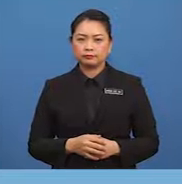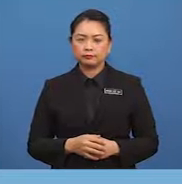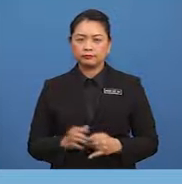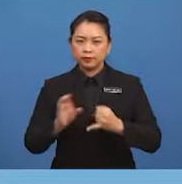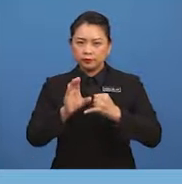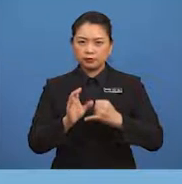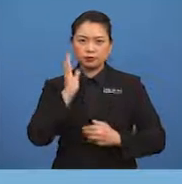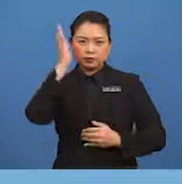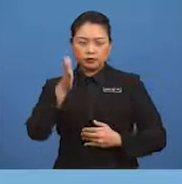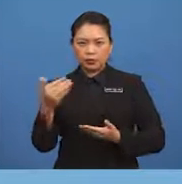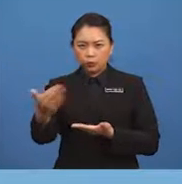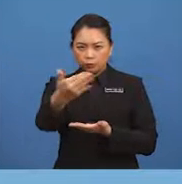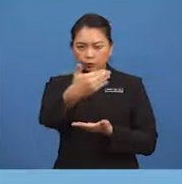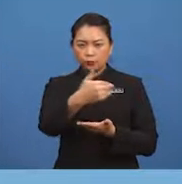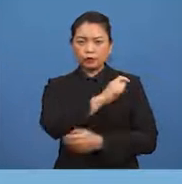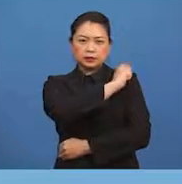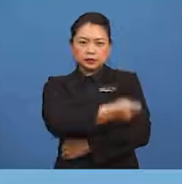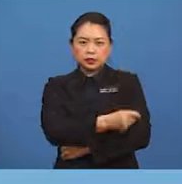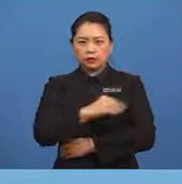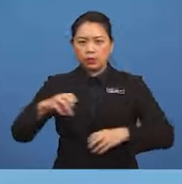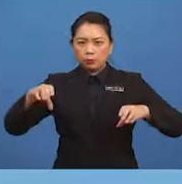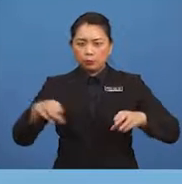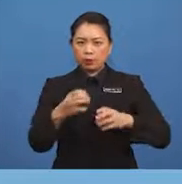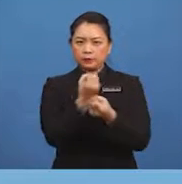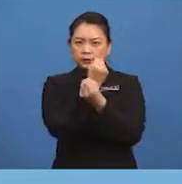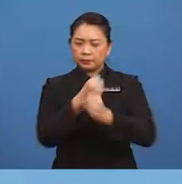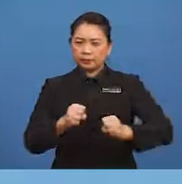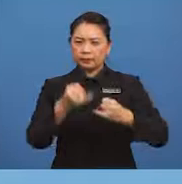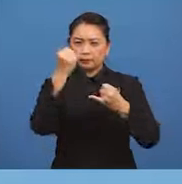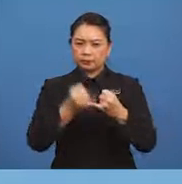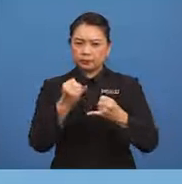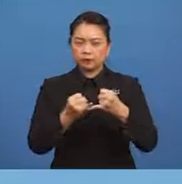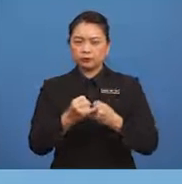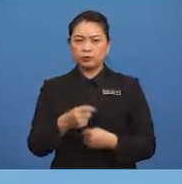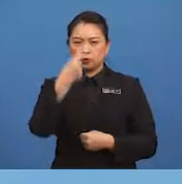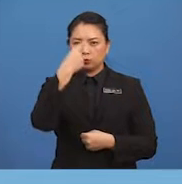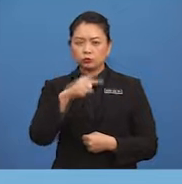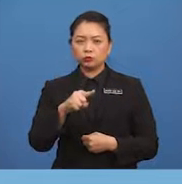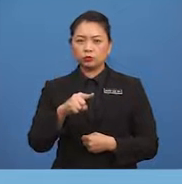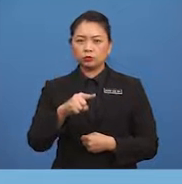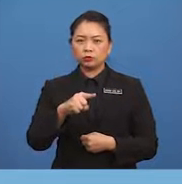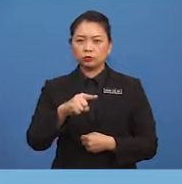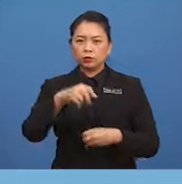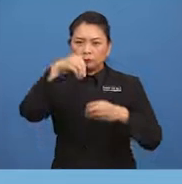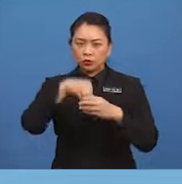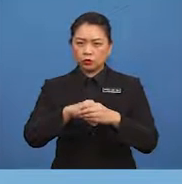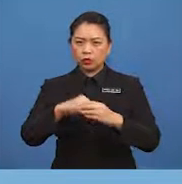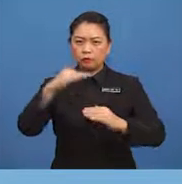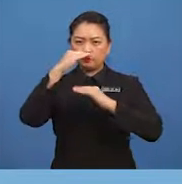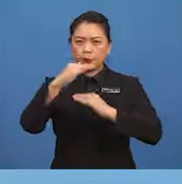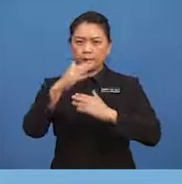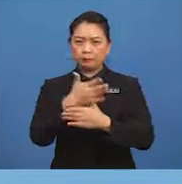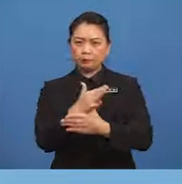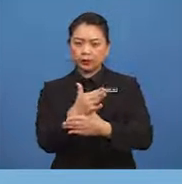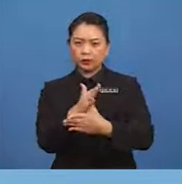Sel akan mengumpul tenaga dan membuat persiapan terakhir untuk memasuki peringkat pembahagian